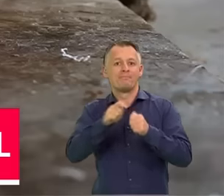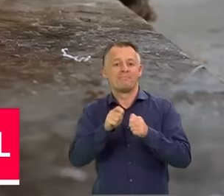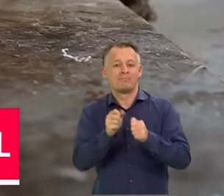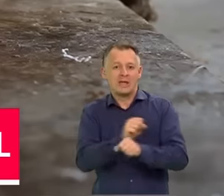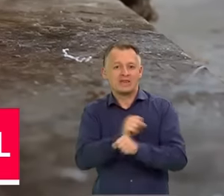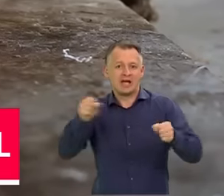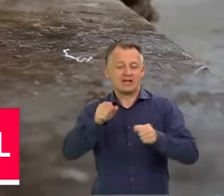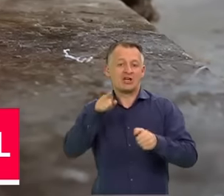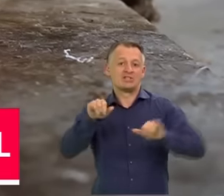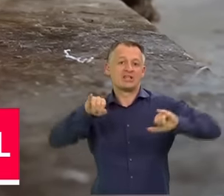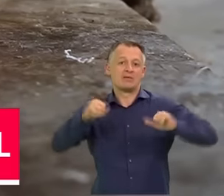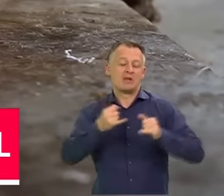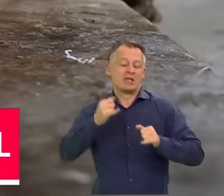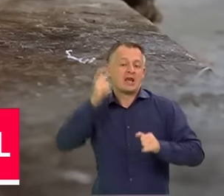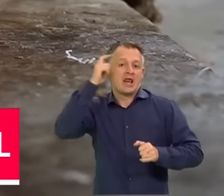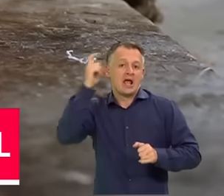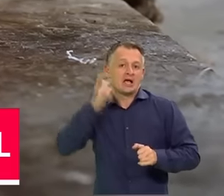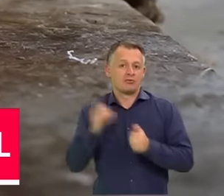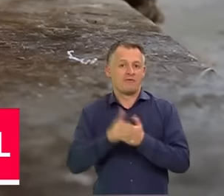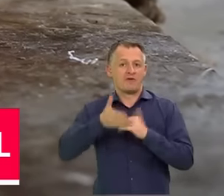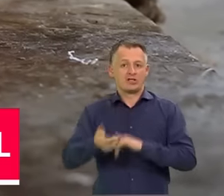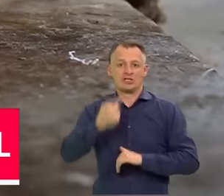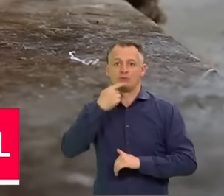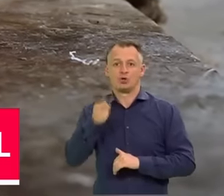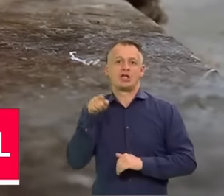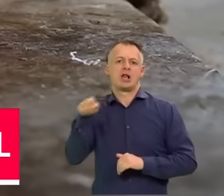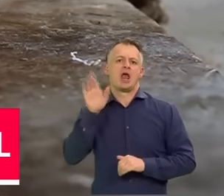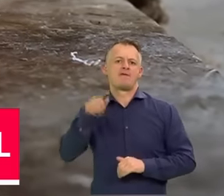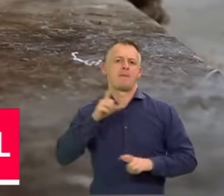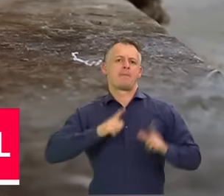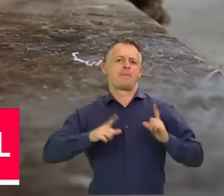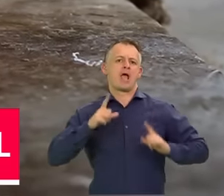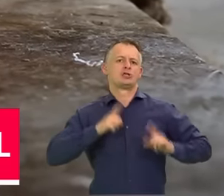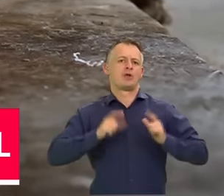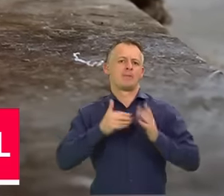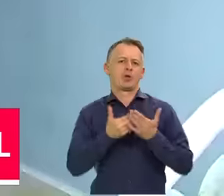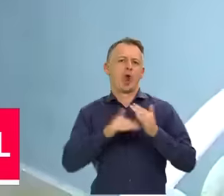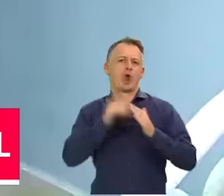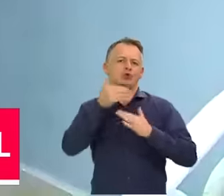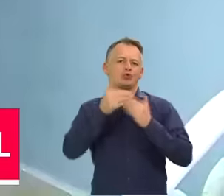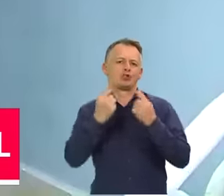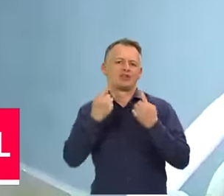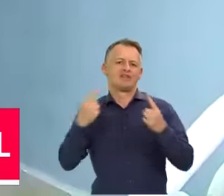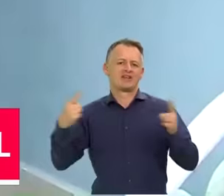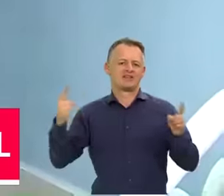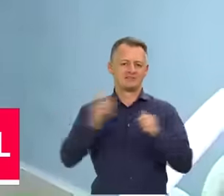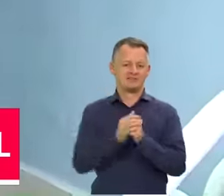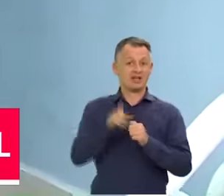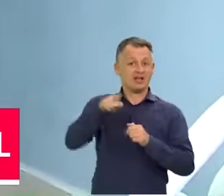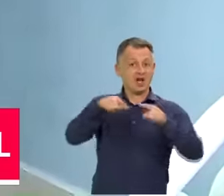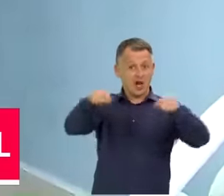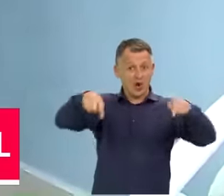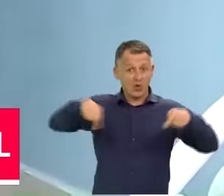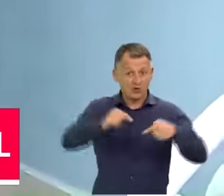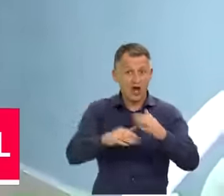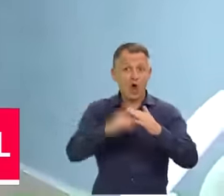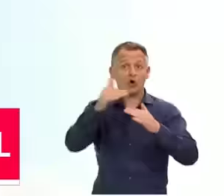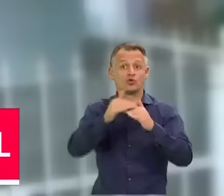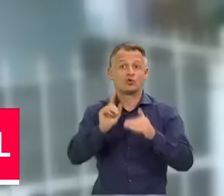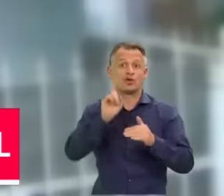avut loc nenorocirea. Vecinii spun că ar fi avut o pasiune pentru a construi diverse obiecte. Ba chiar în curte ar fi construit